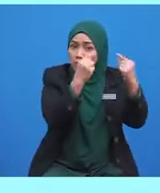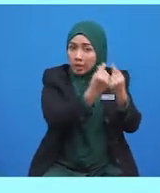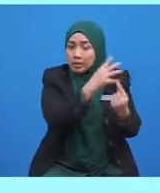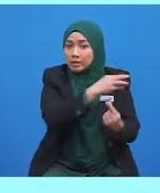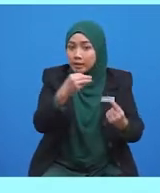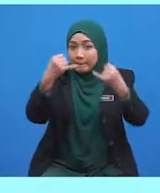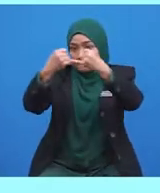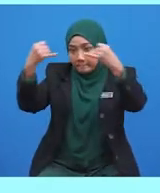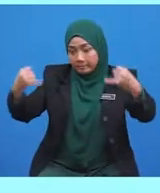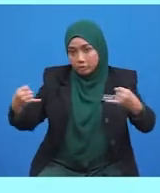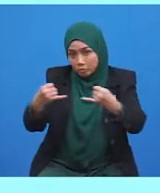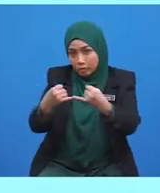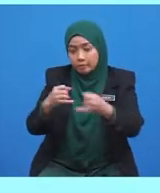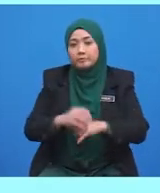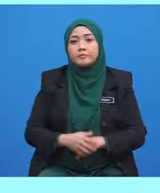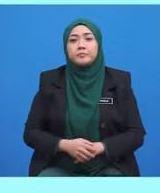dan piktograf.